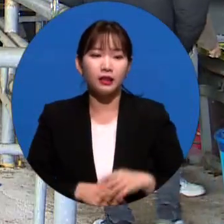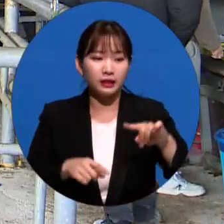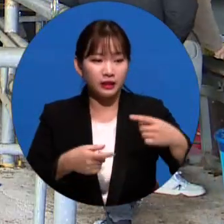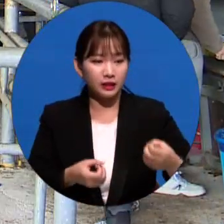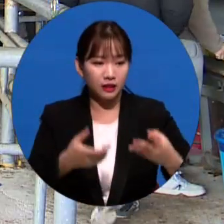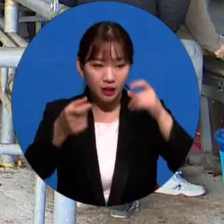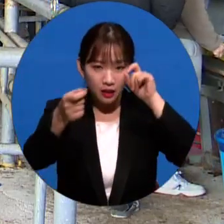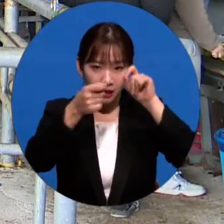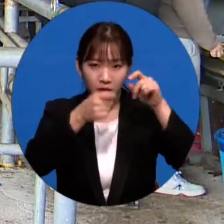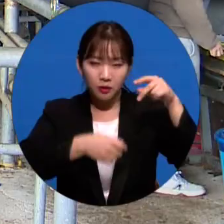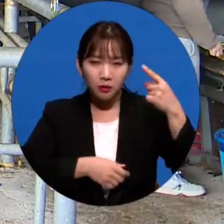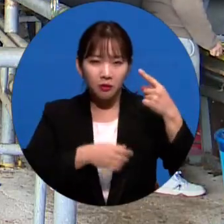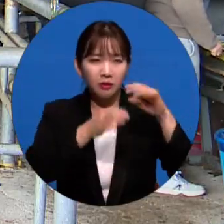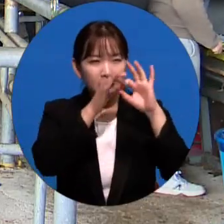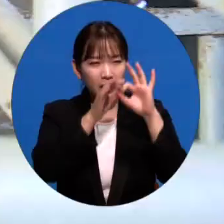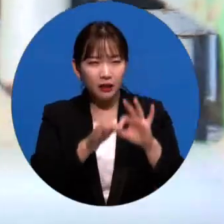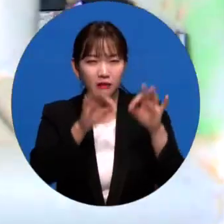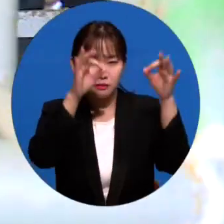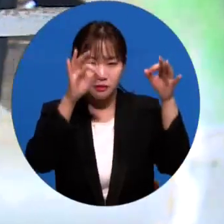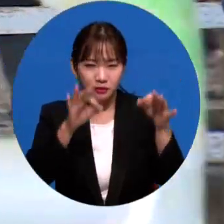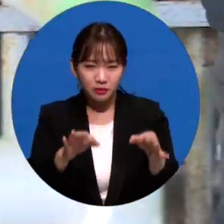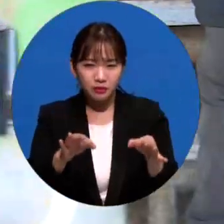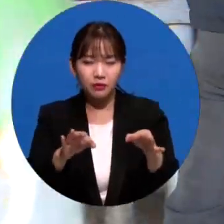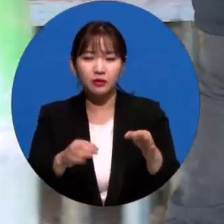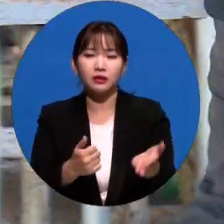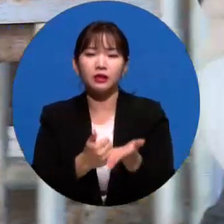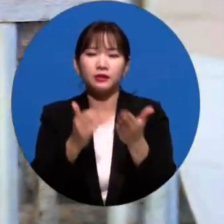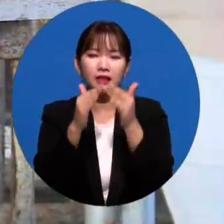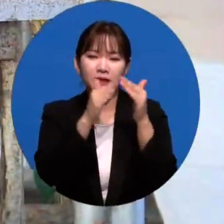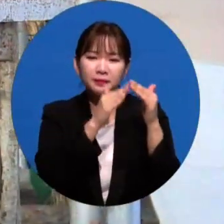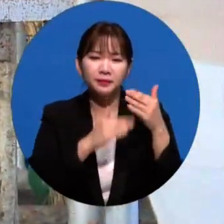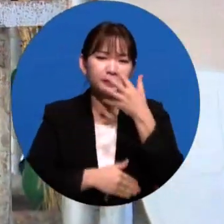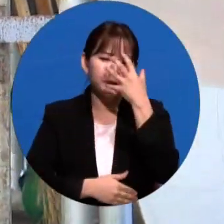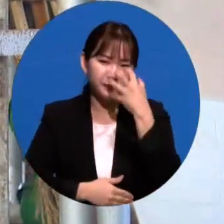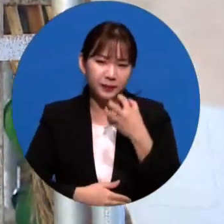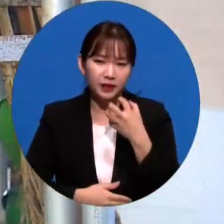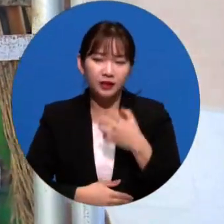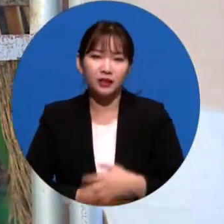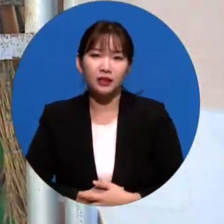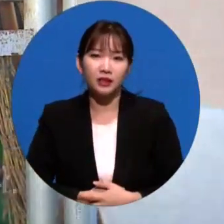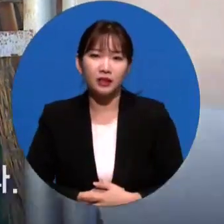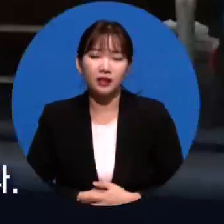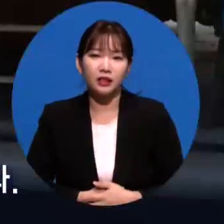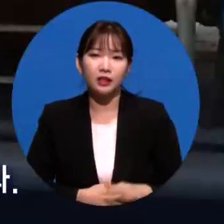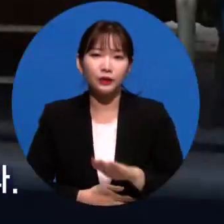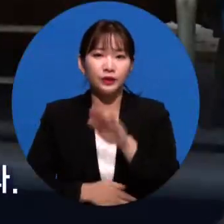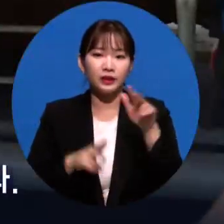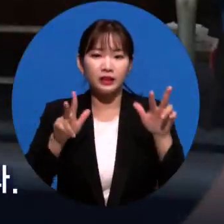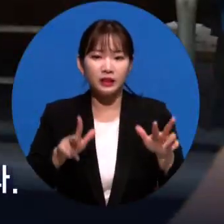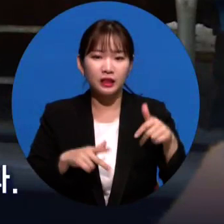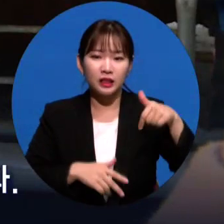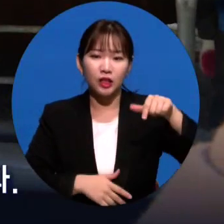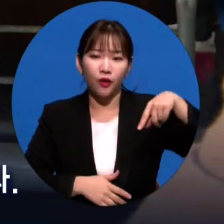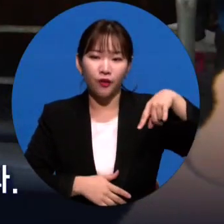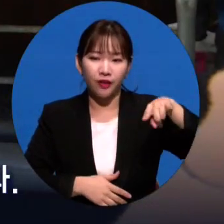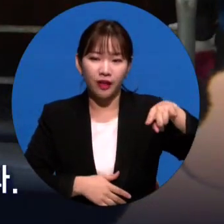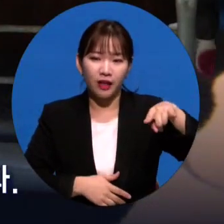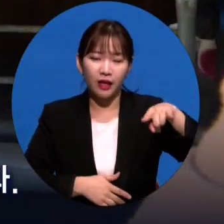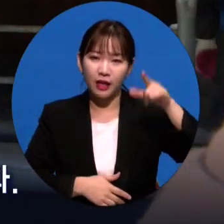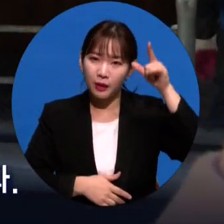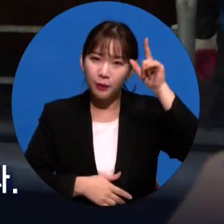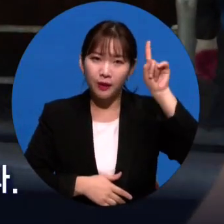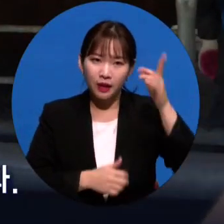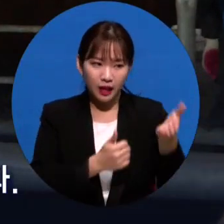대목을 앞두고도 하락폭이 커지면서 농가들이 울상입니다. 우리가 지금 거세 한